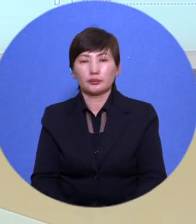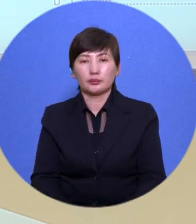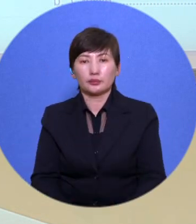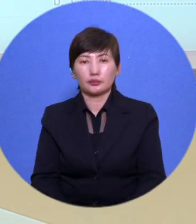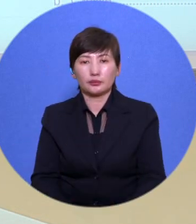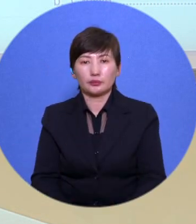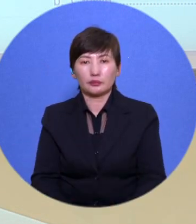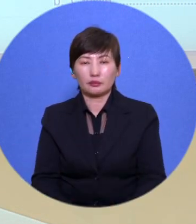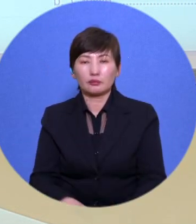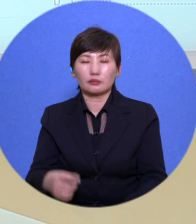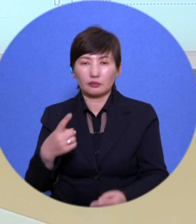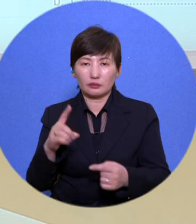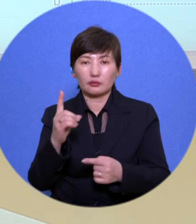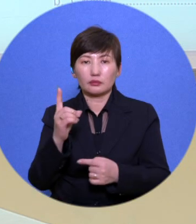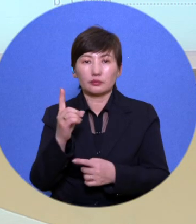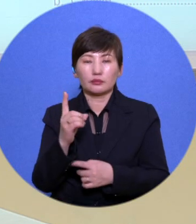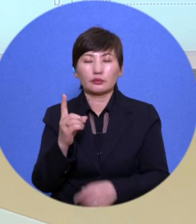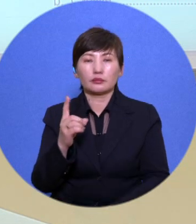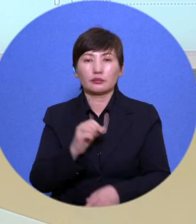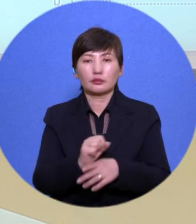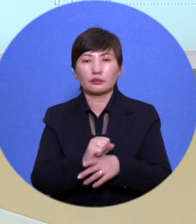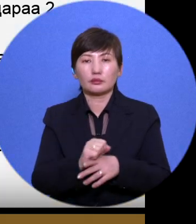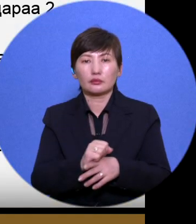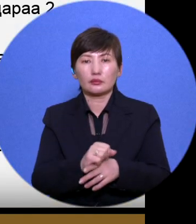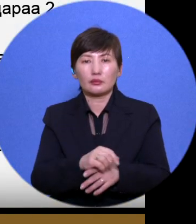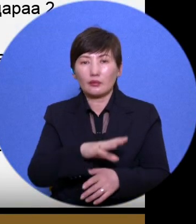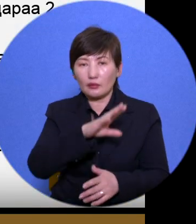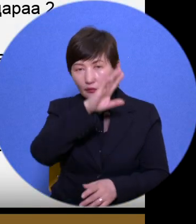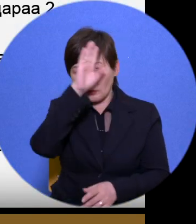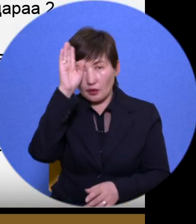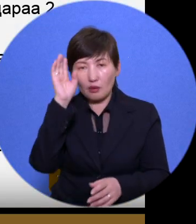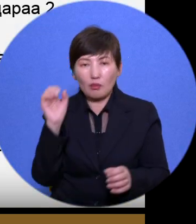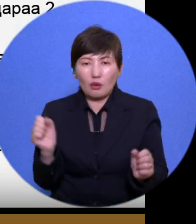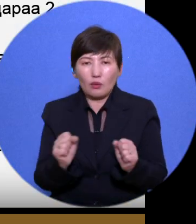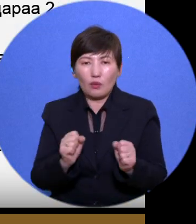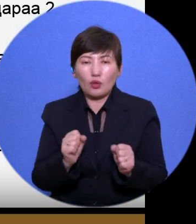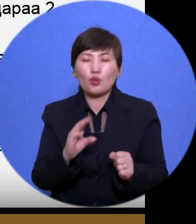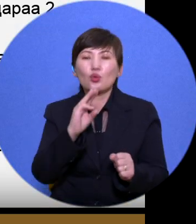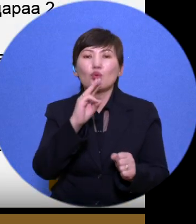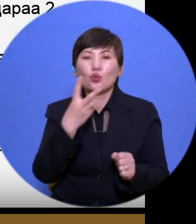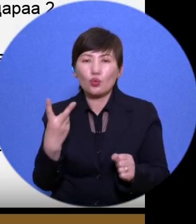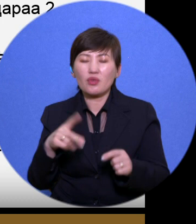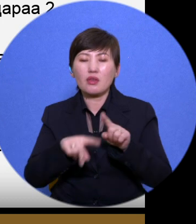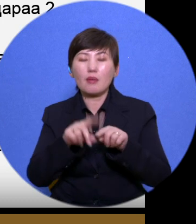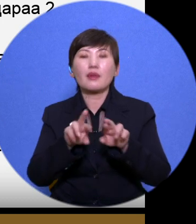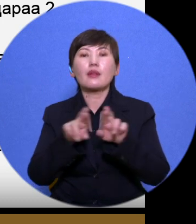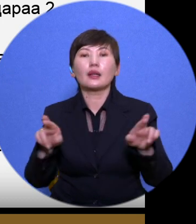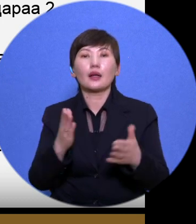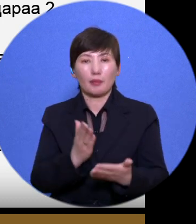За, нэгдүгээр таалгуур нь сэрүүн ба дулаан газар тавьсан энэ сүүнд ямар өөрчлөлт гарсан бэ?